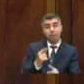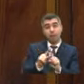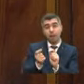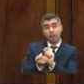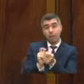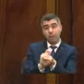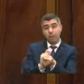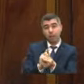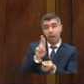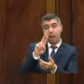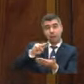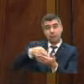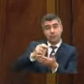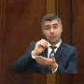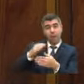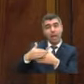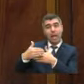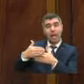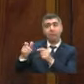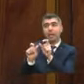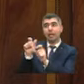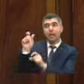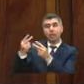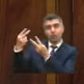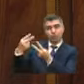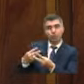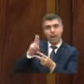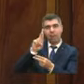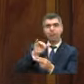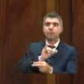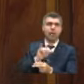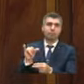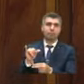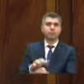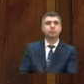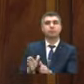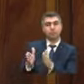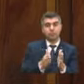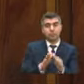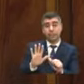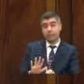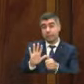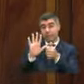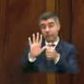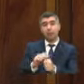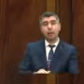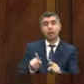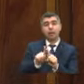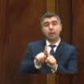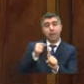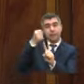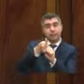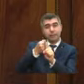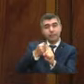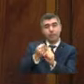جدا في تقريب الإدارة من المواطنين ومن الفاعلين الاقتصاديين والاجتماعيين. سادسا، تعزيز إصلاح وتحديث الإدارة